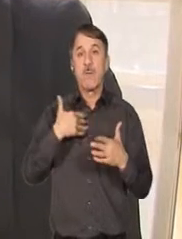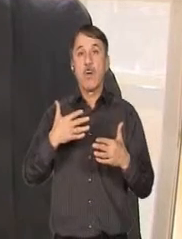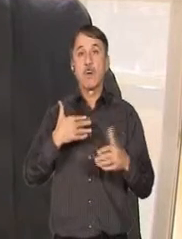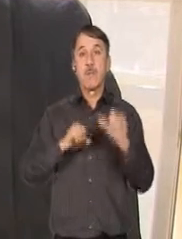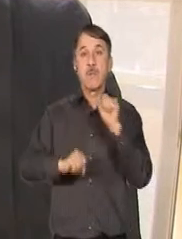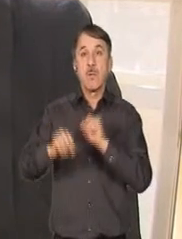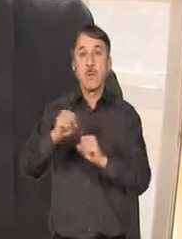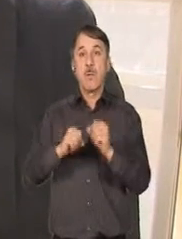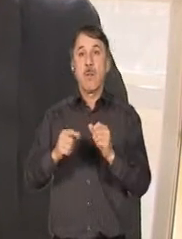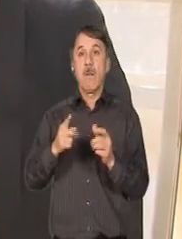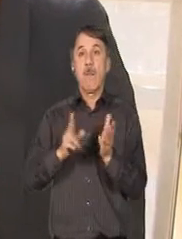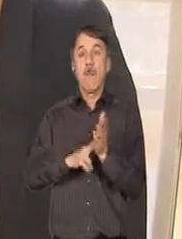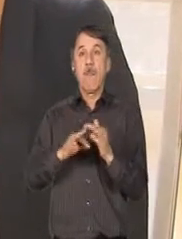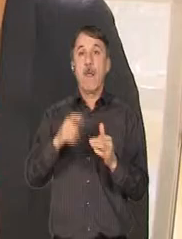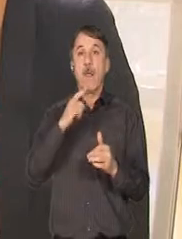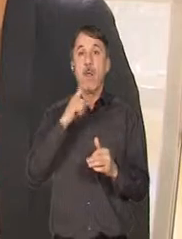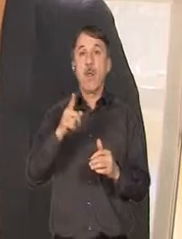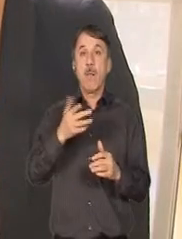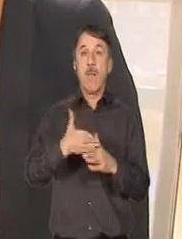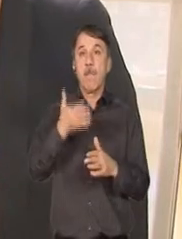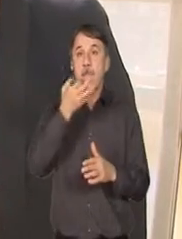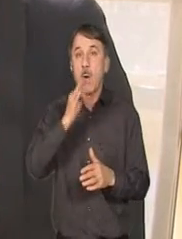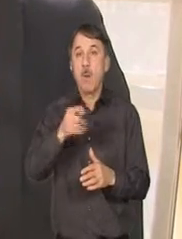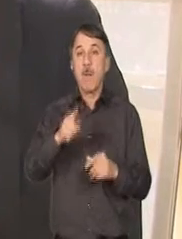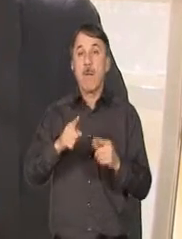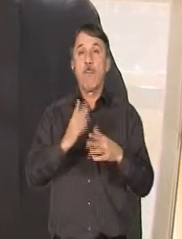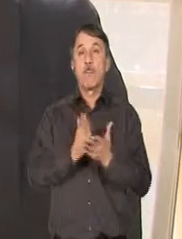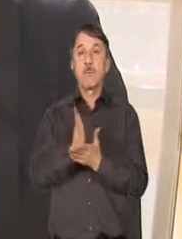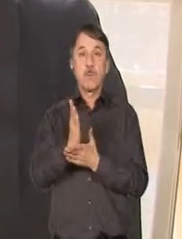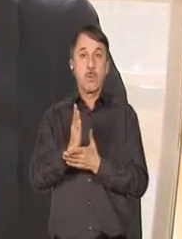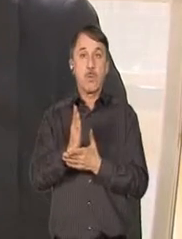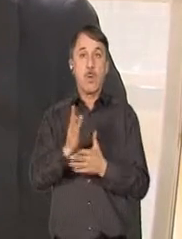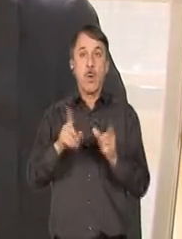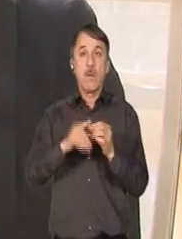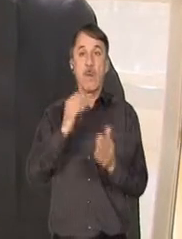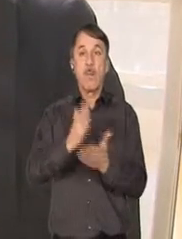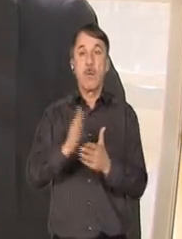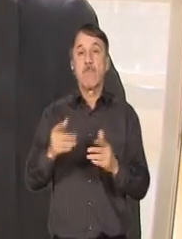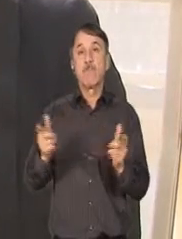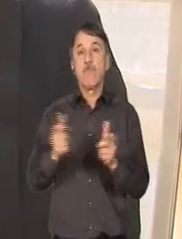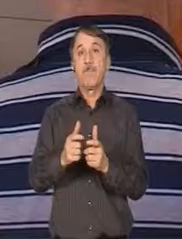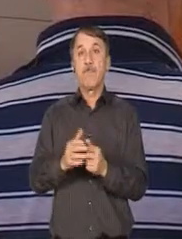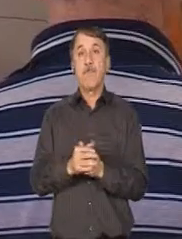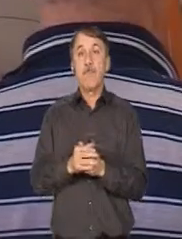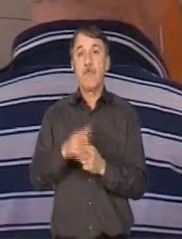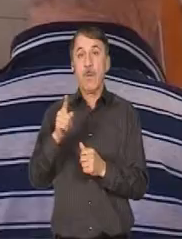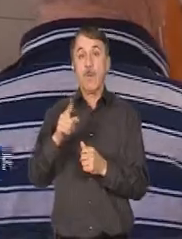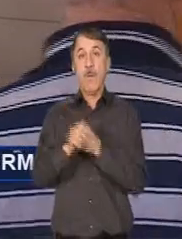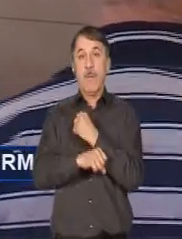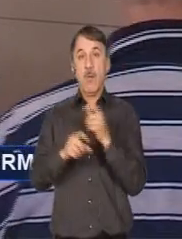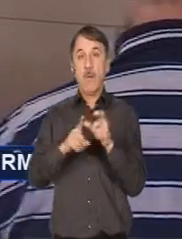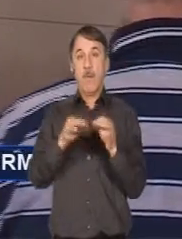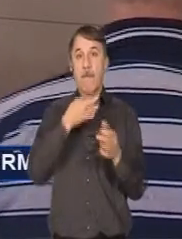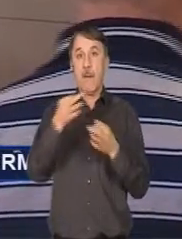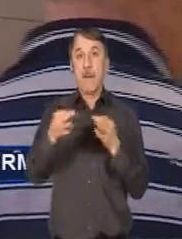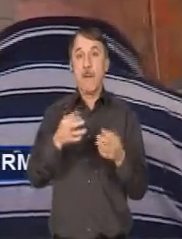platili troškove prinudne naplate mogu da plate deo duga ili čak u nekim slučajima i celokupno dugovanje. Iz ovog preduzeća